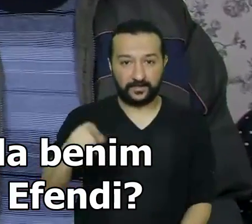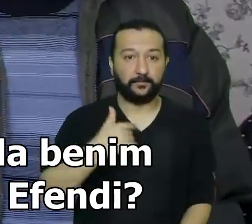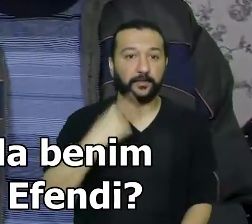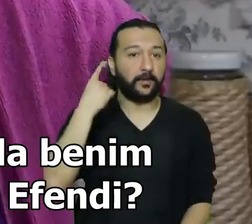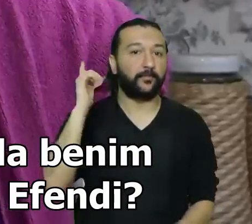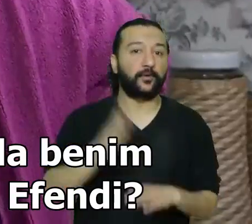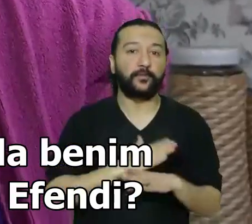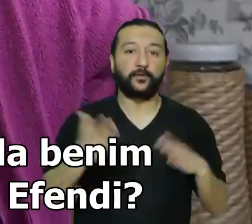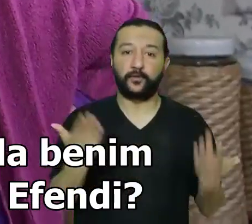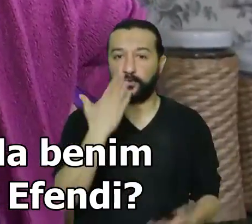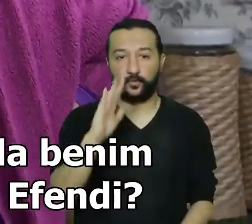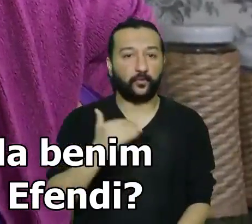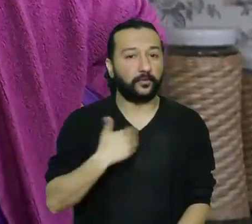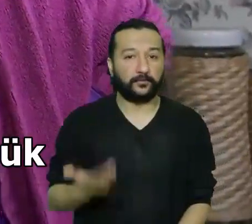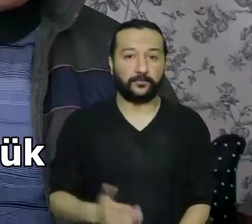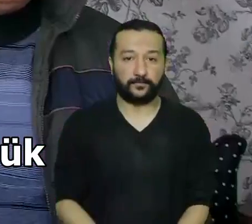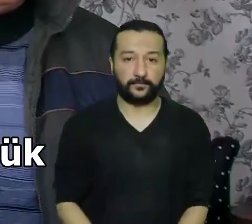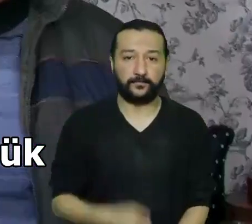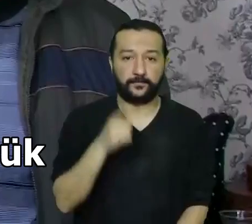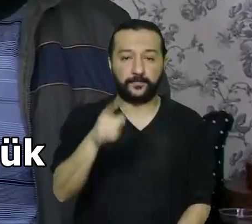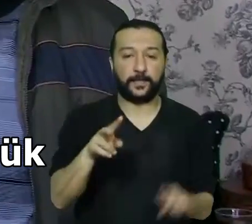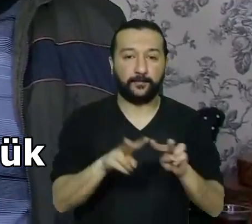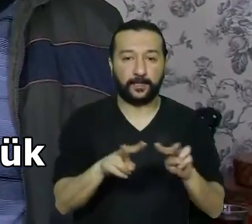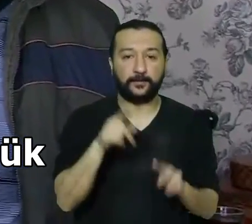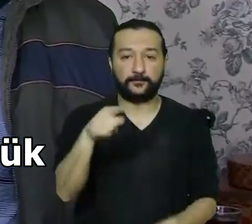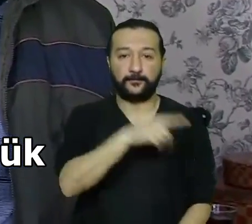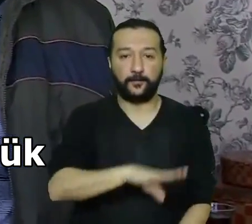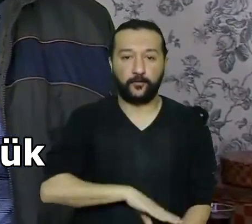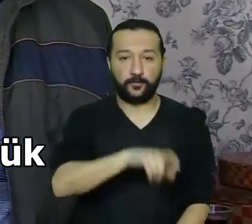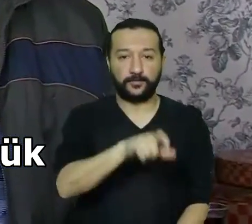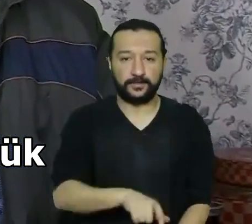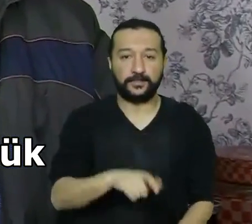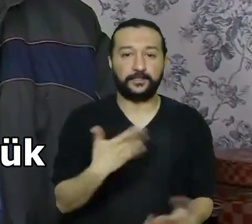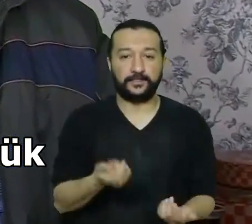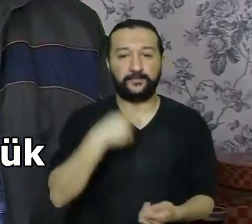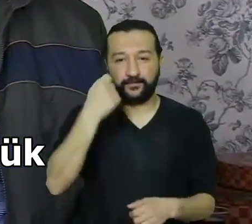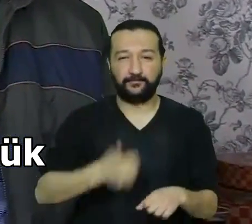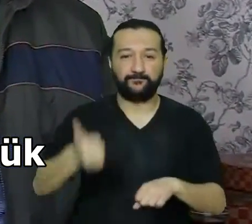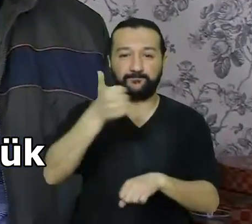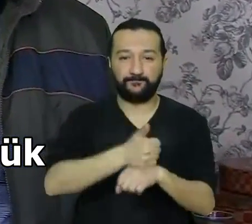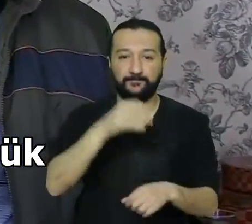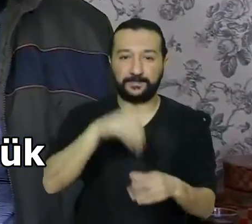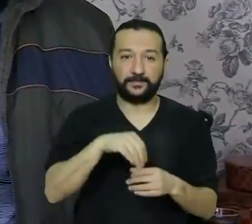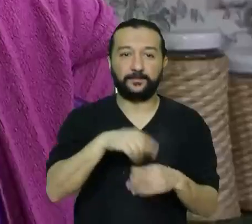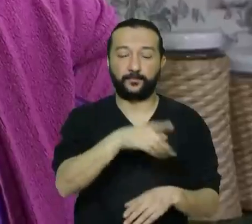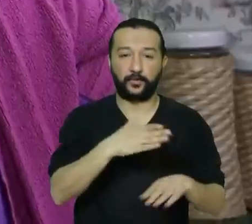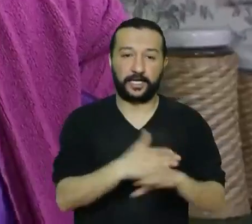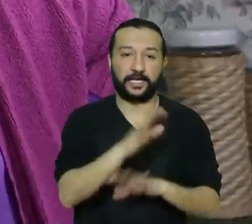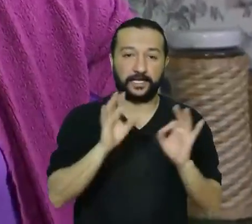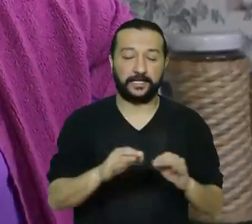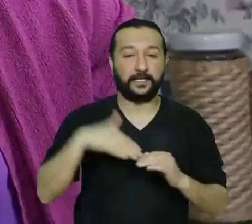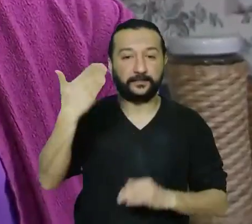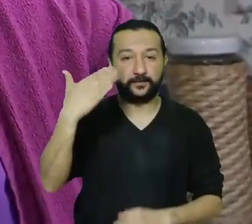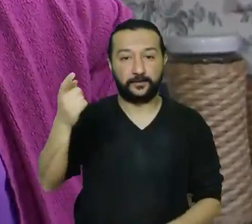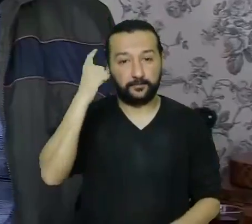benim neden haberim yok acaba Şükrü Efendi? Hı? Ya Meryem, oğlumuzun aktörlük kariyeri için bu gerekli. Yarın